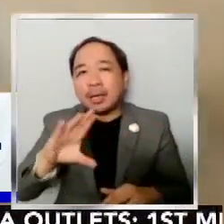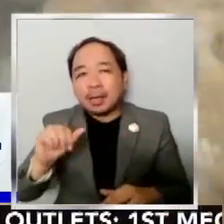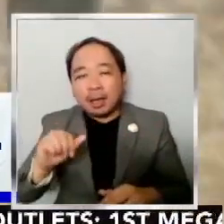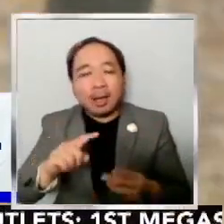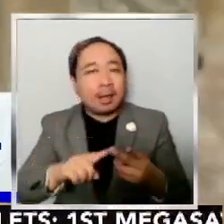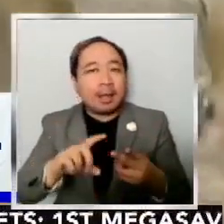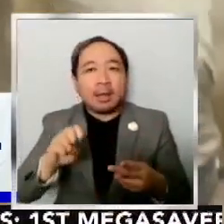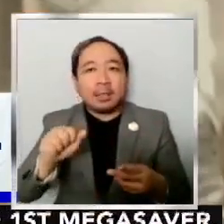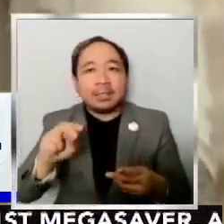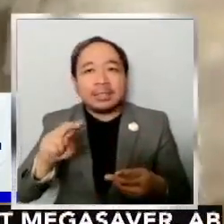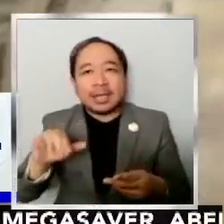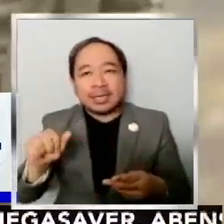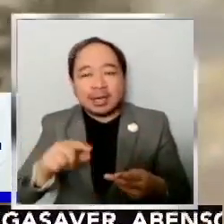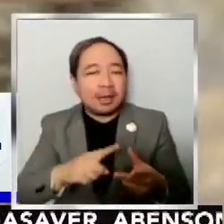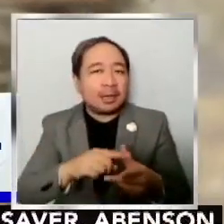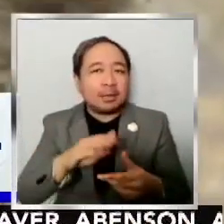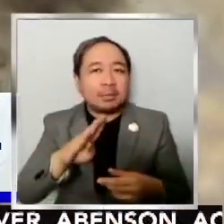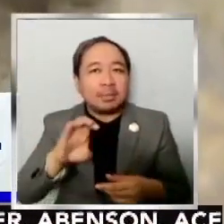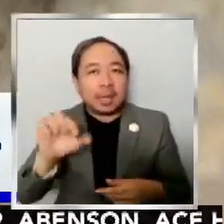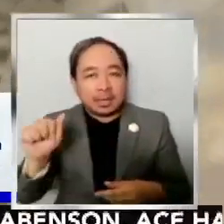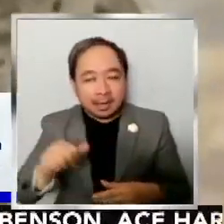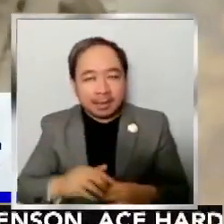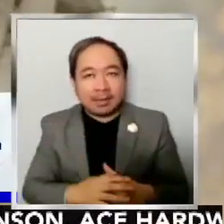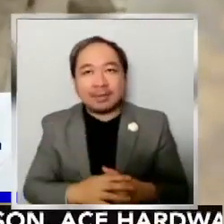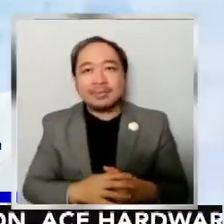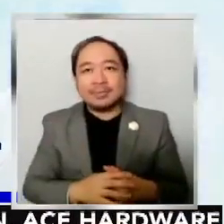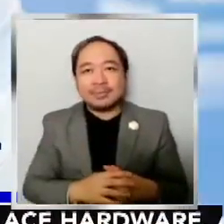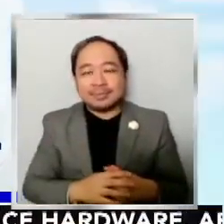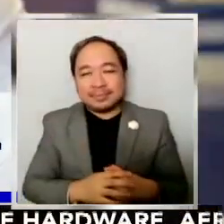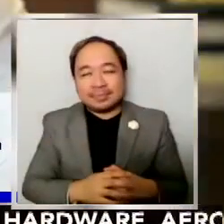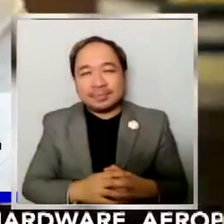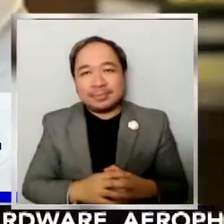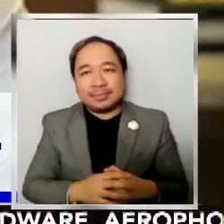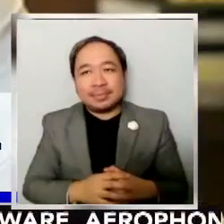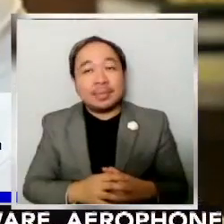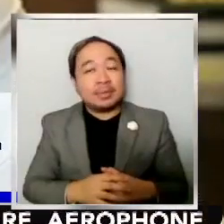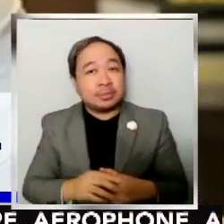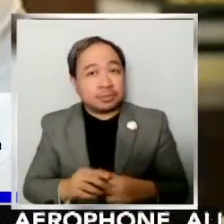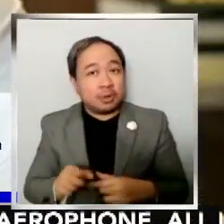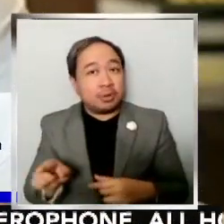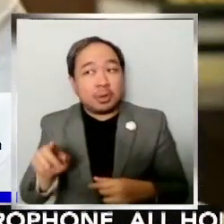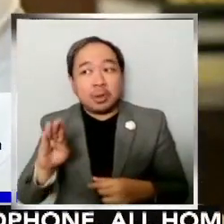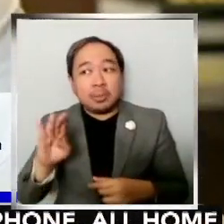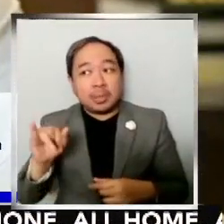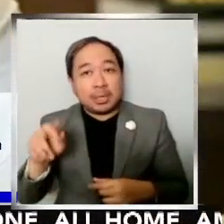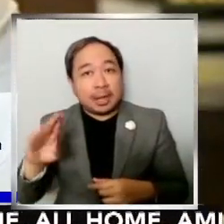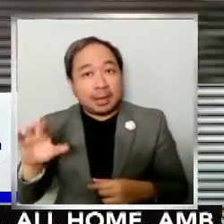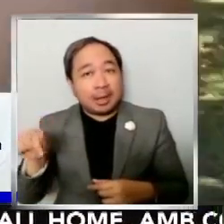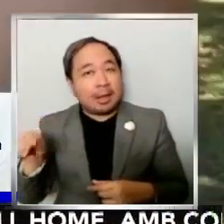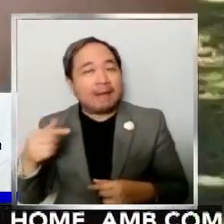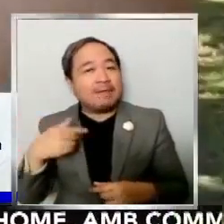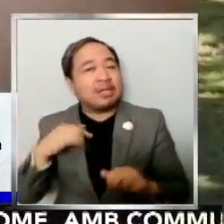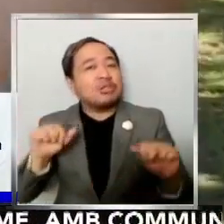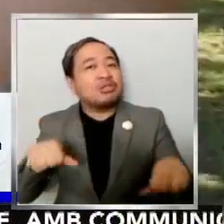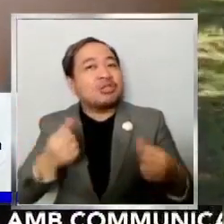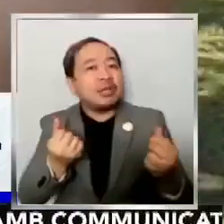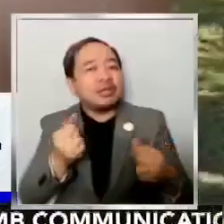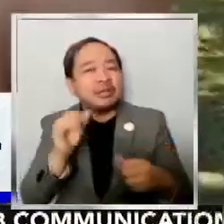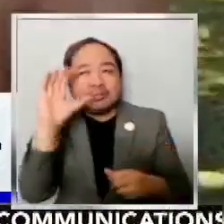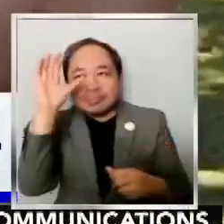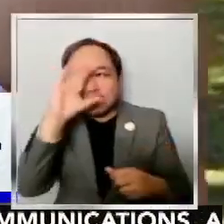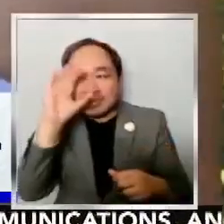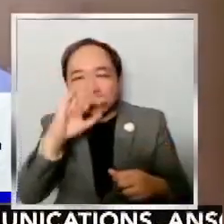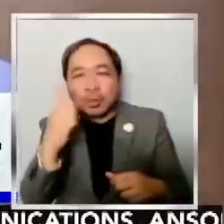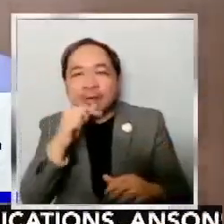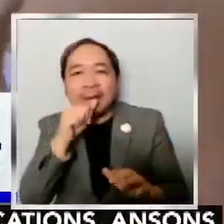at Bea Alonzo. O si Bianca Umali, may challenge siya na maghanap ng isang hidden gem sa